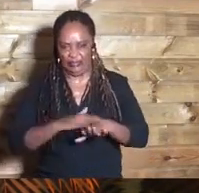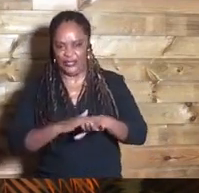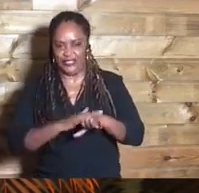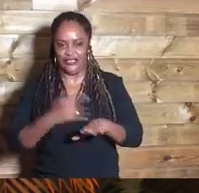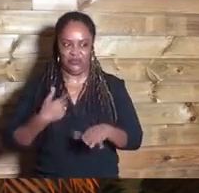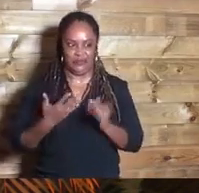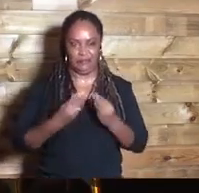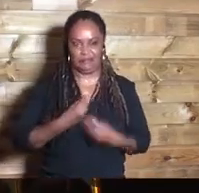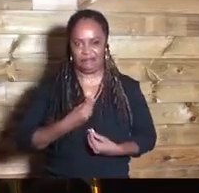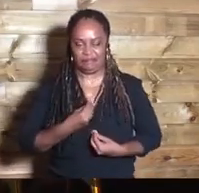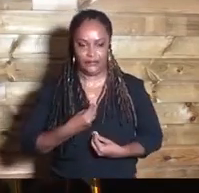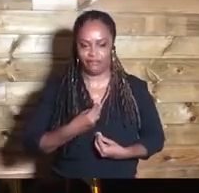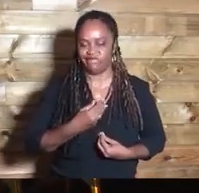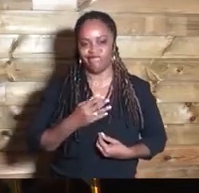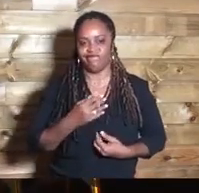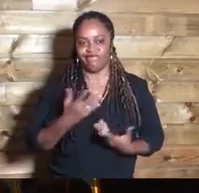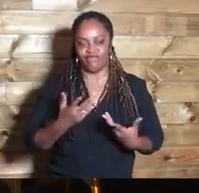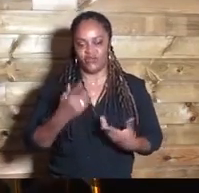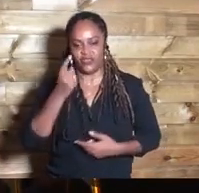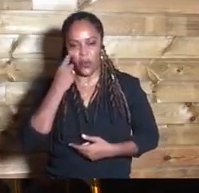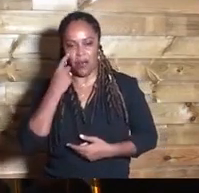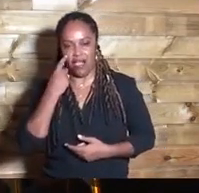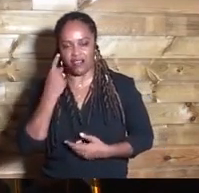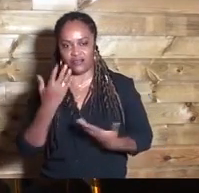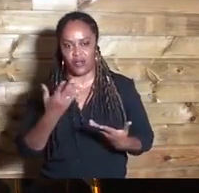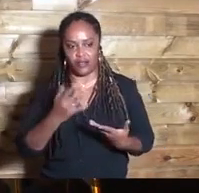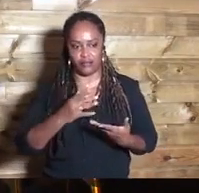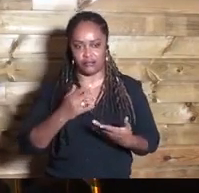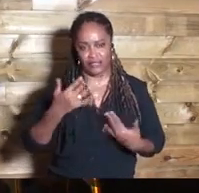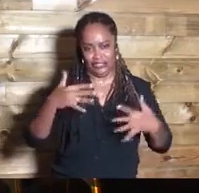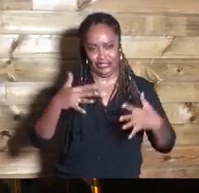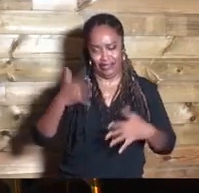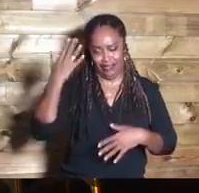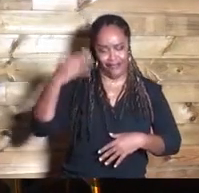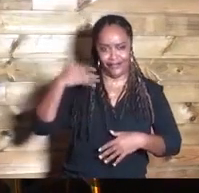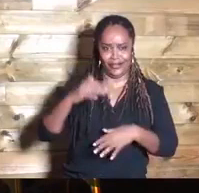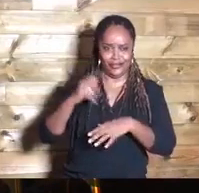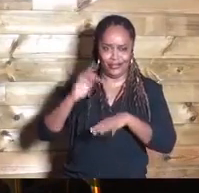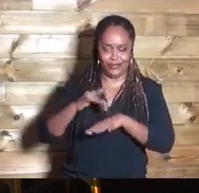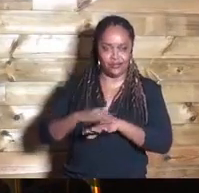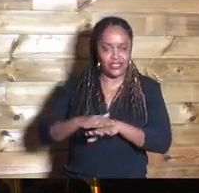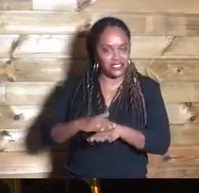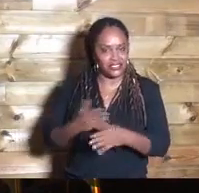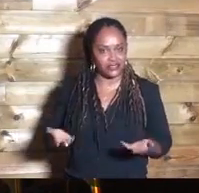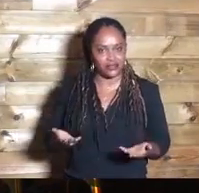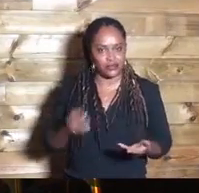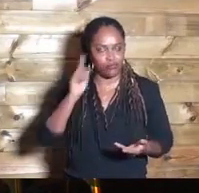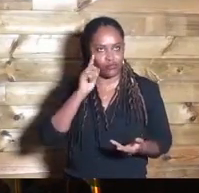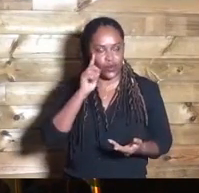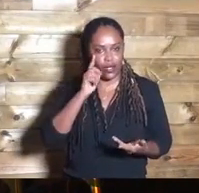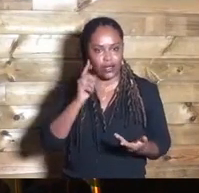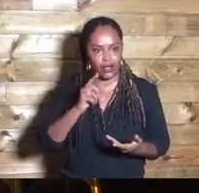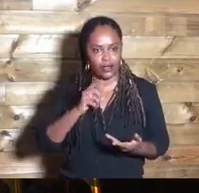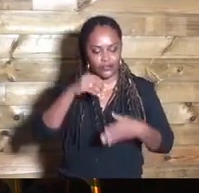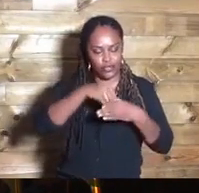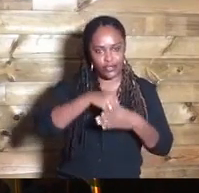rendu compte, en fait, comme Laurence et comme tout le monde, que tout le monde, je faisais déjà de la politique. Aujourd'hui, à travers l'ANG, j'ai su